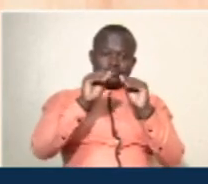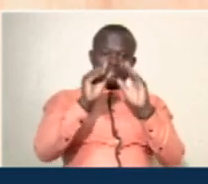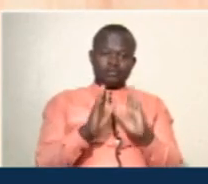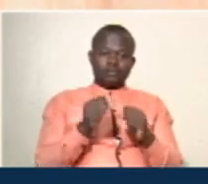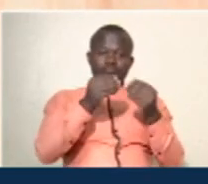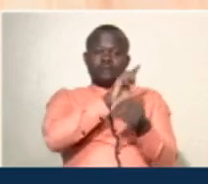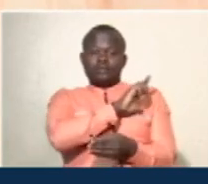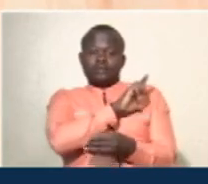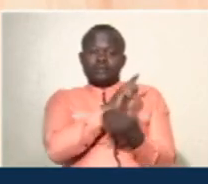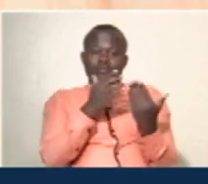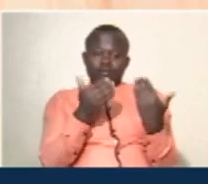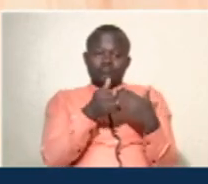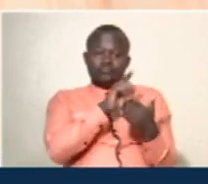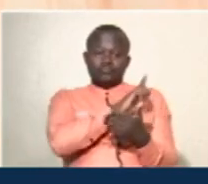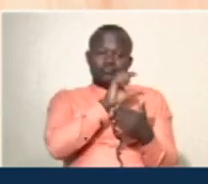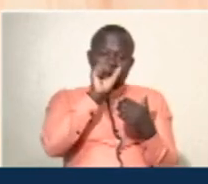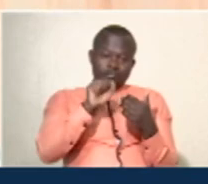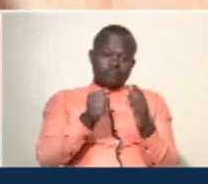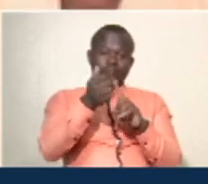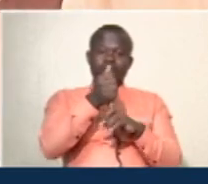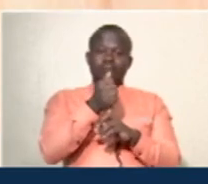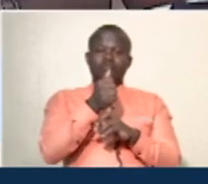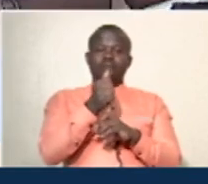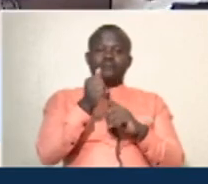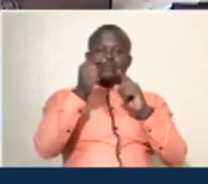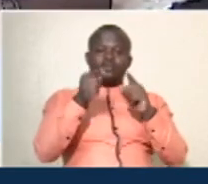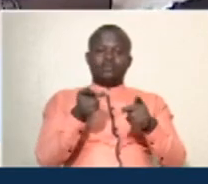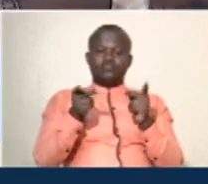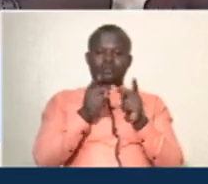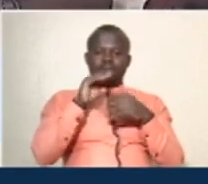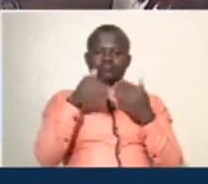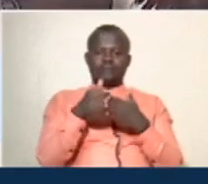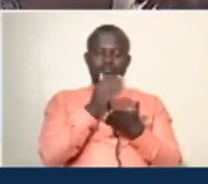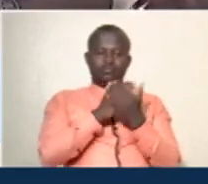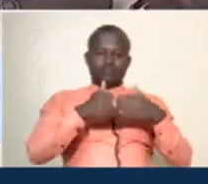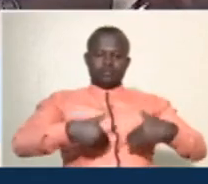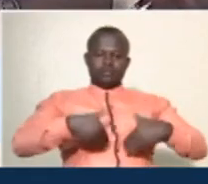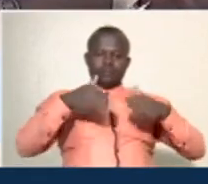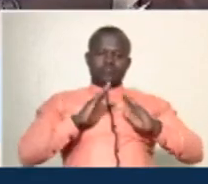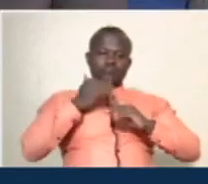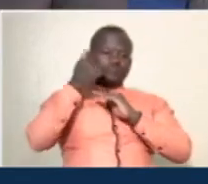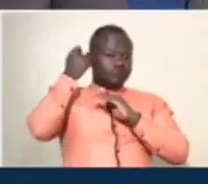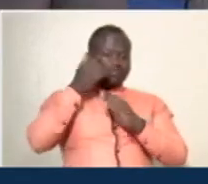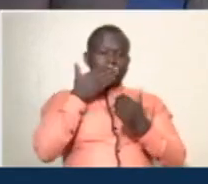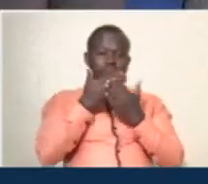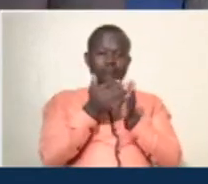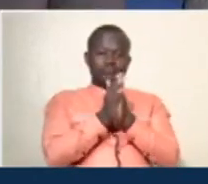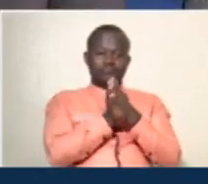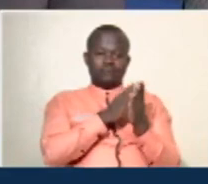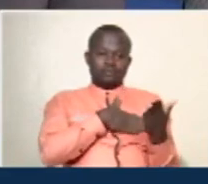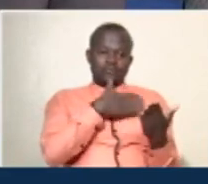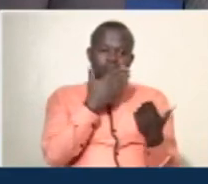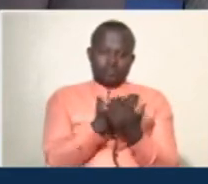ahabwa amahirwe, ayo mahirwe ashobora kumugeza aho ariho hose. Bamwe mu rubyiruko bavuga ko nyuma yo kumva neza amateka